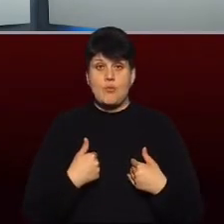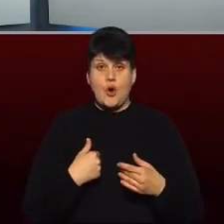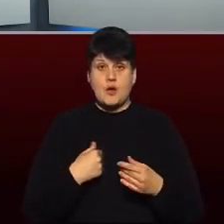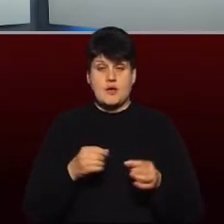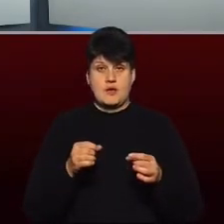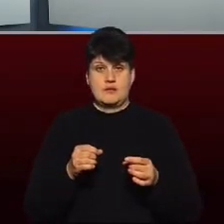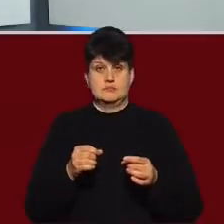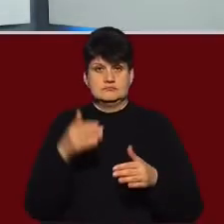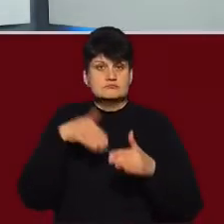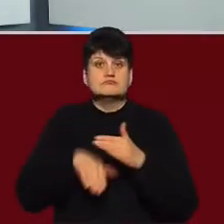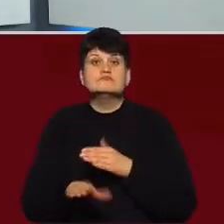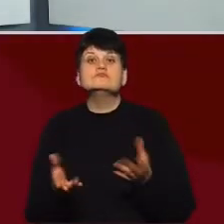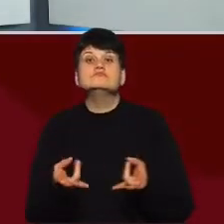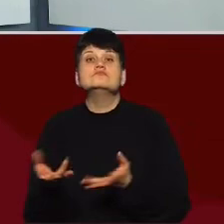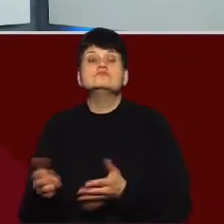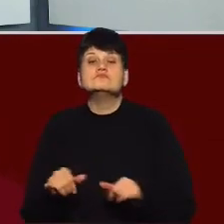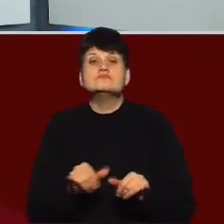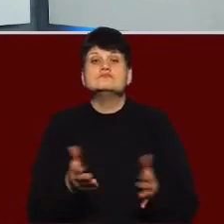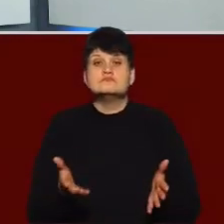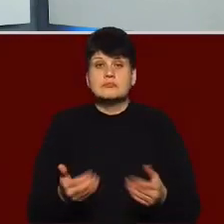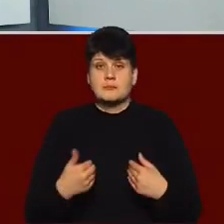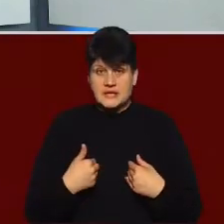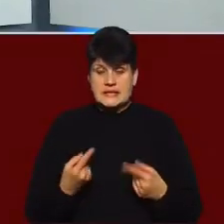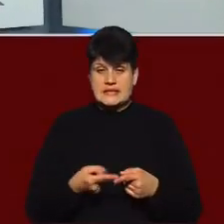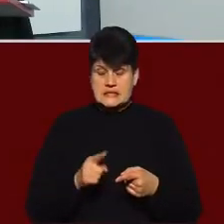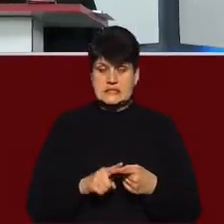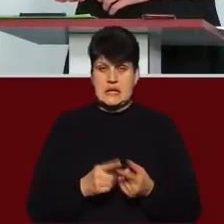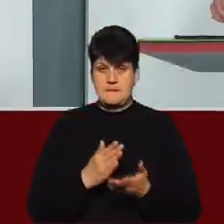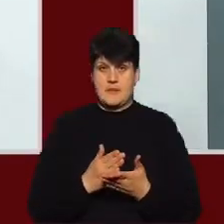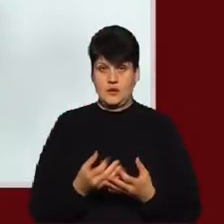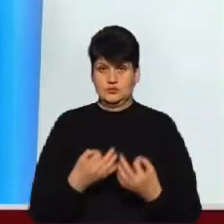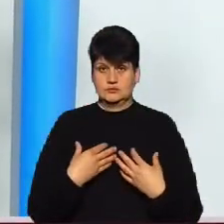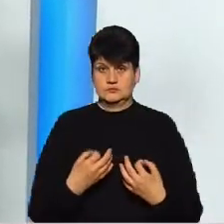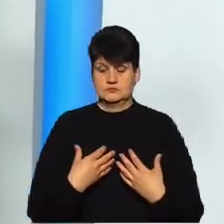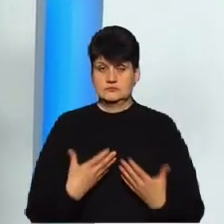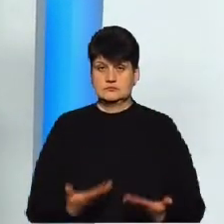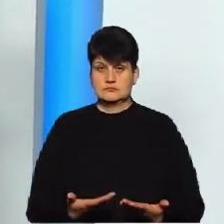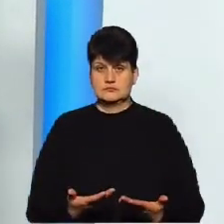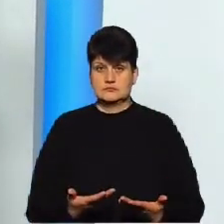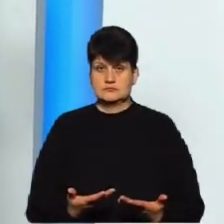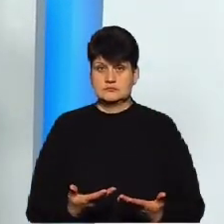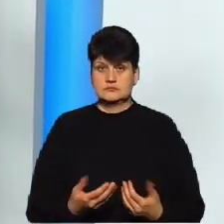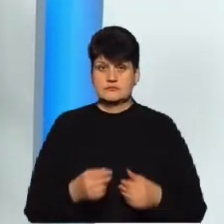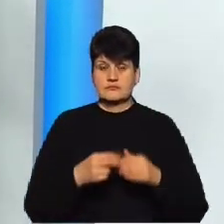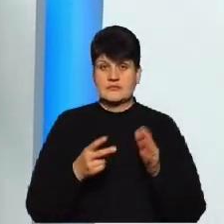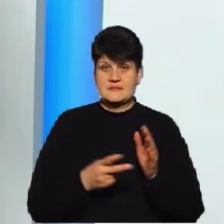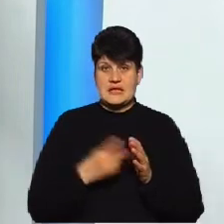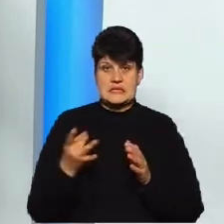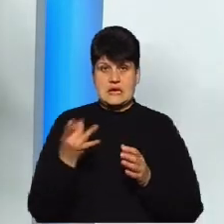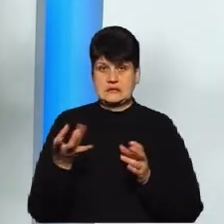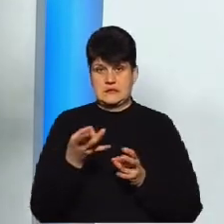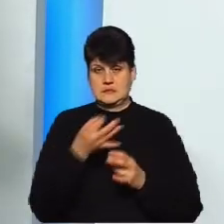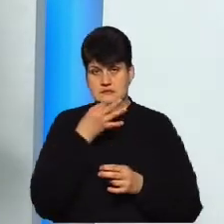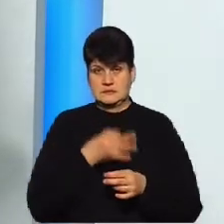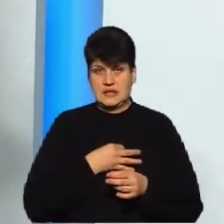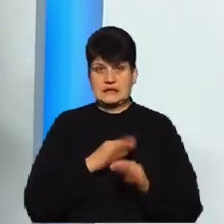Uh-huh. Тому що мені вже мали би це нагадати там 17-й раз, так? Завести